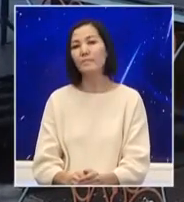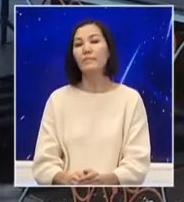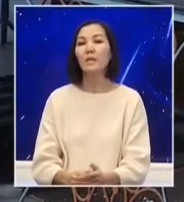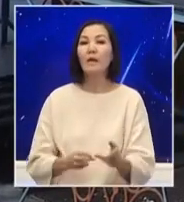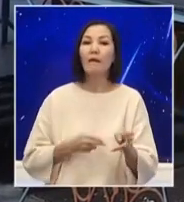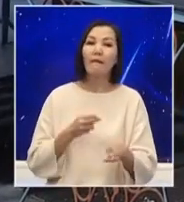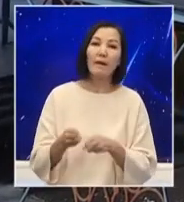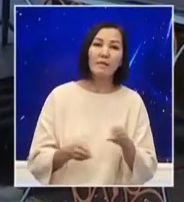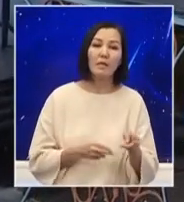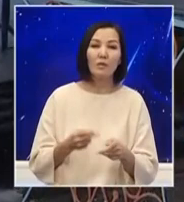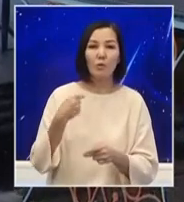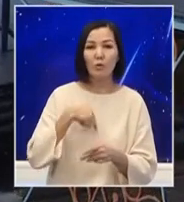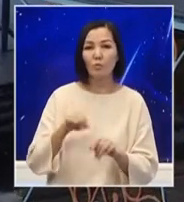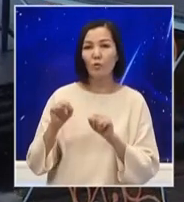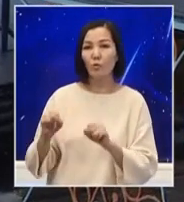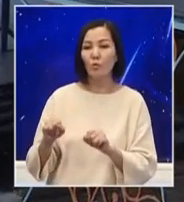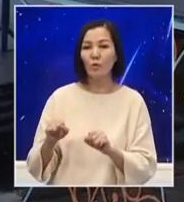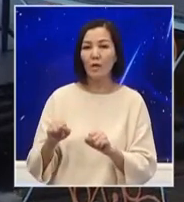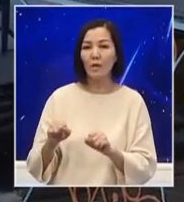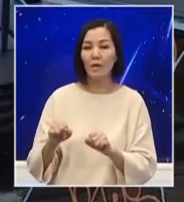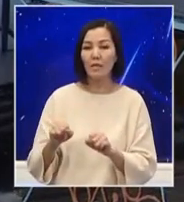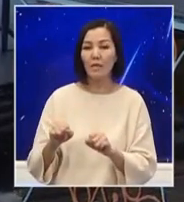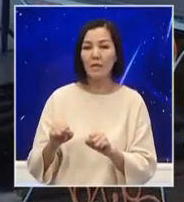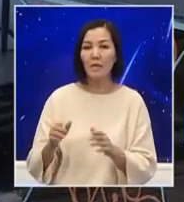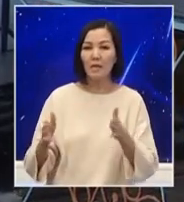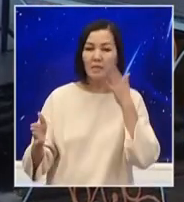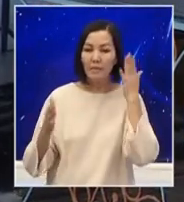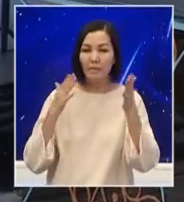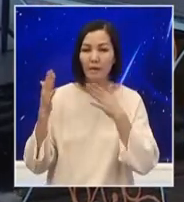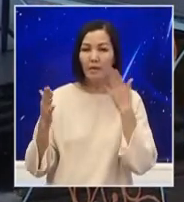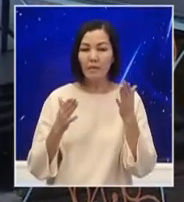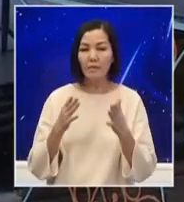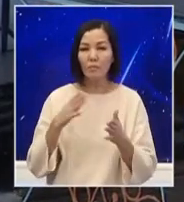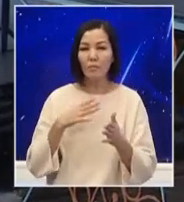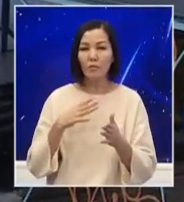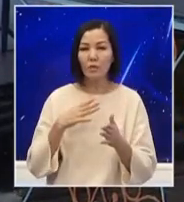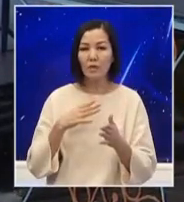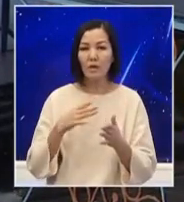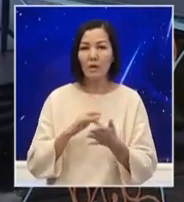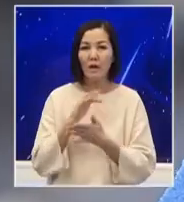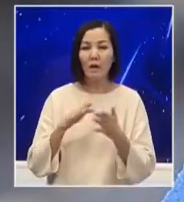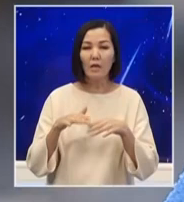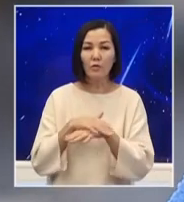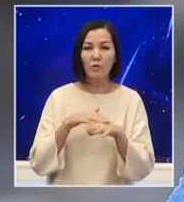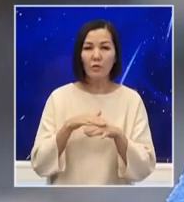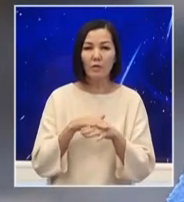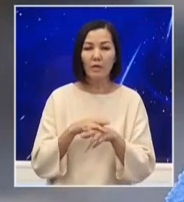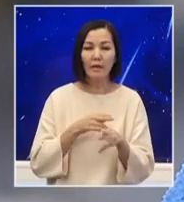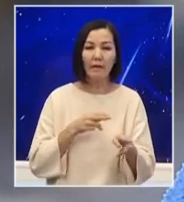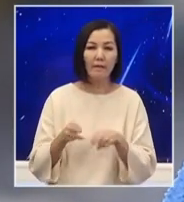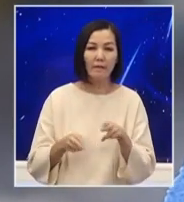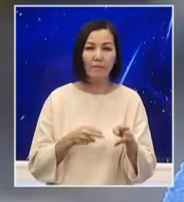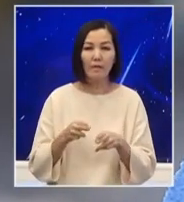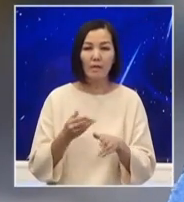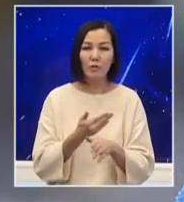Коньки тебу, иммундық қабілетіңді көтеріп, шаршағаныңды басады. Сергек жүресің. Осыдан да болар, қала тұрғындары арасында конькимен сырғанауға